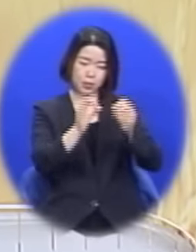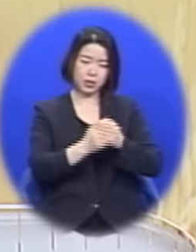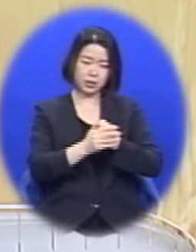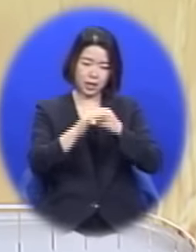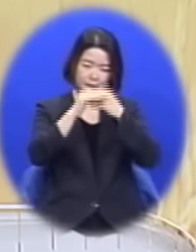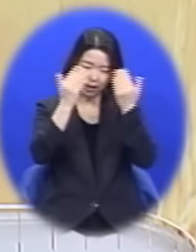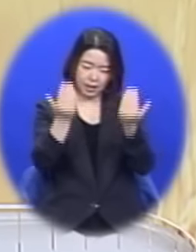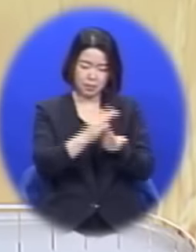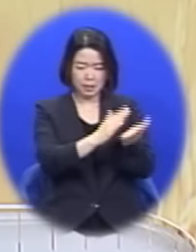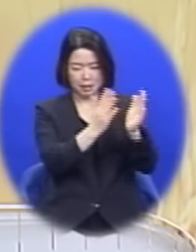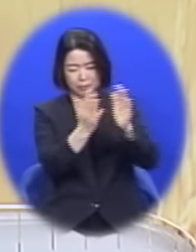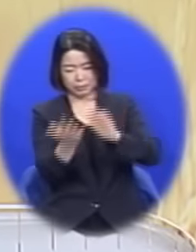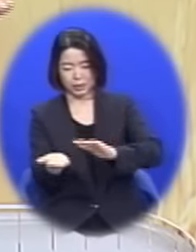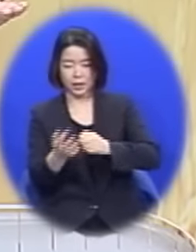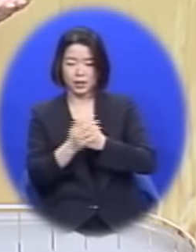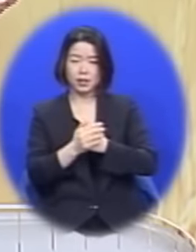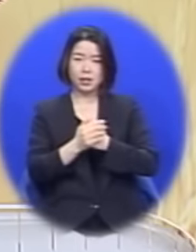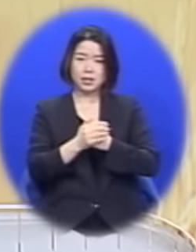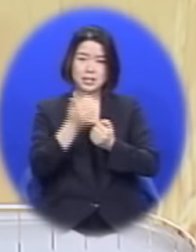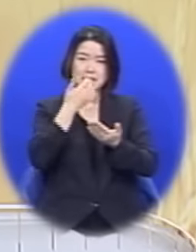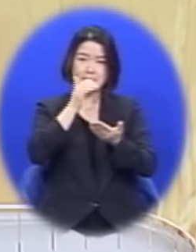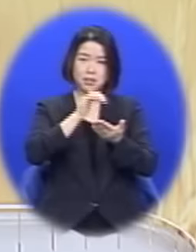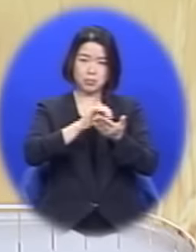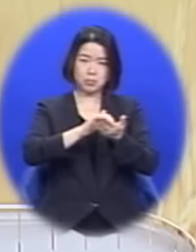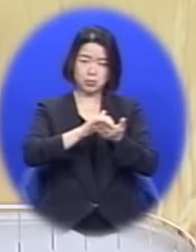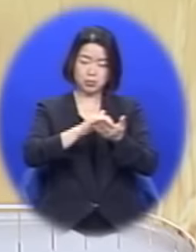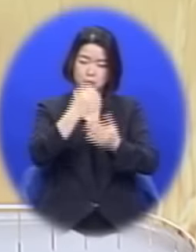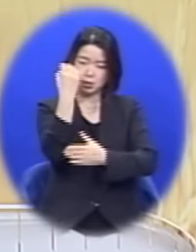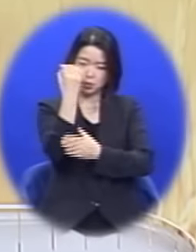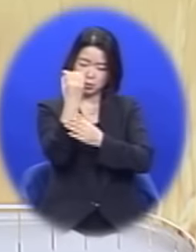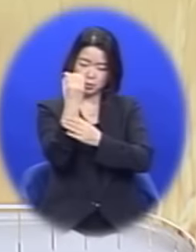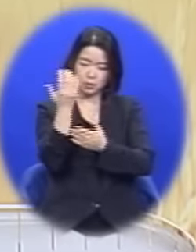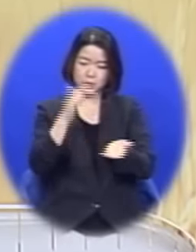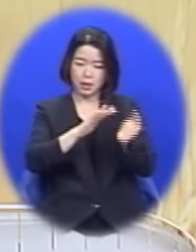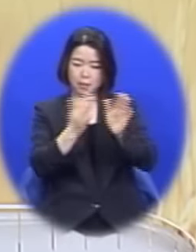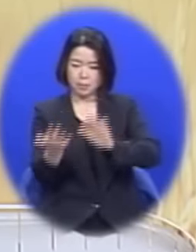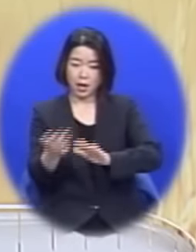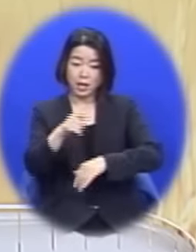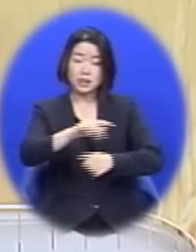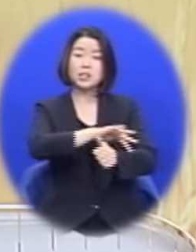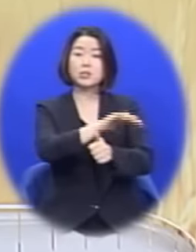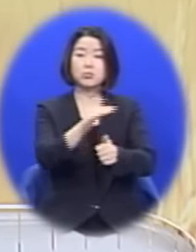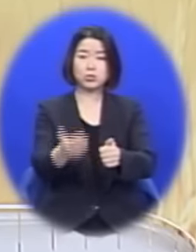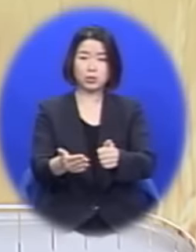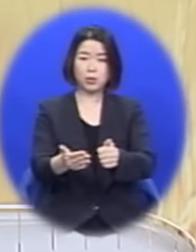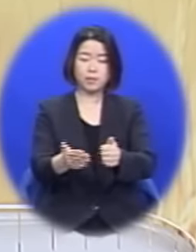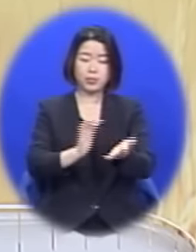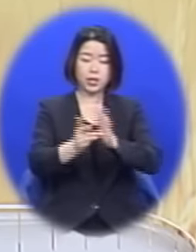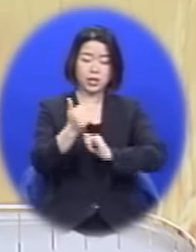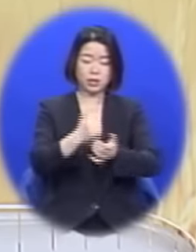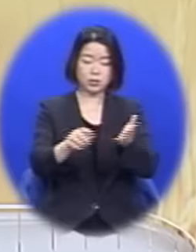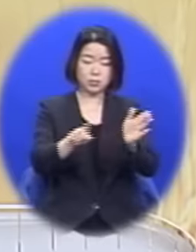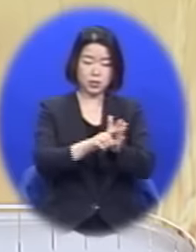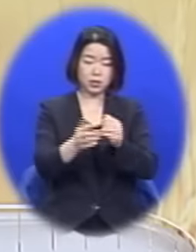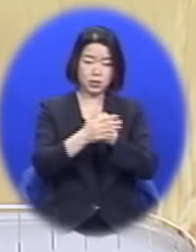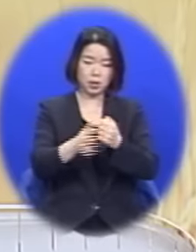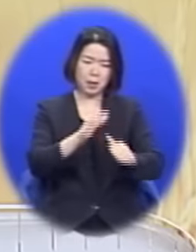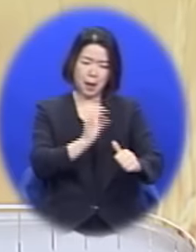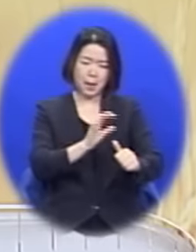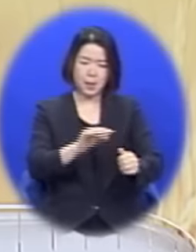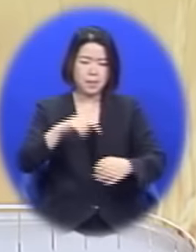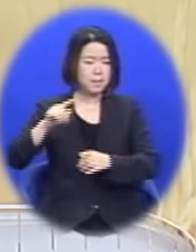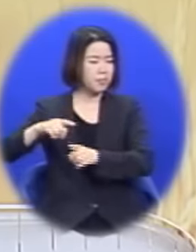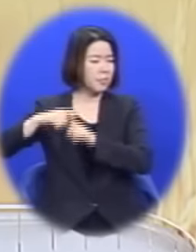쓰러지고 묘비도 다 무너진 것 같은 그 무덤, 예수 믿는 것 때문에 핍박당하고 순교해서